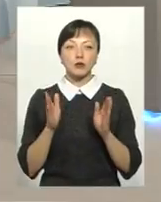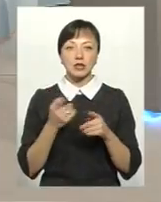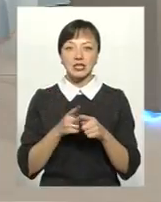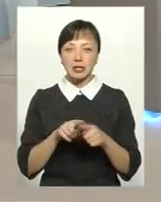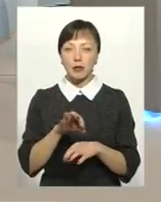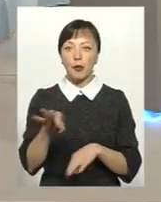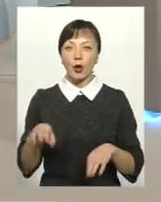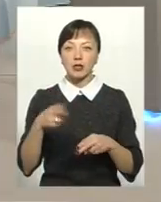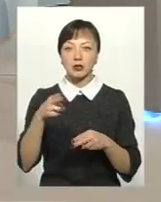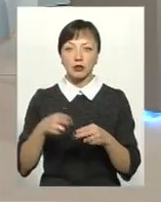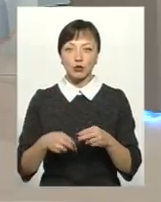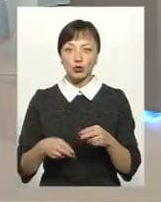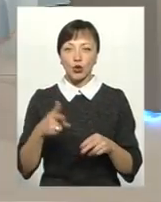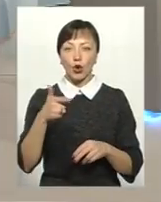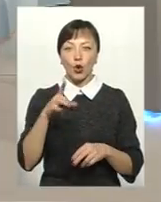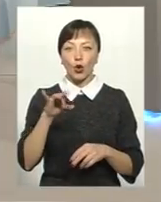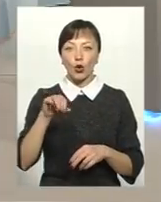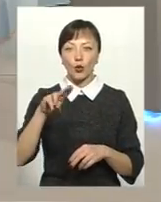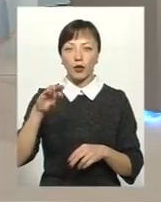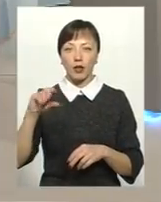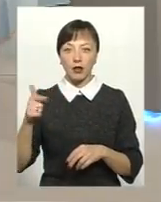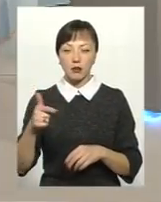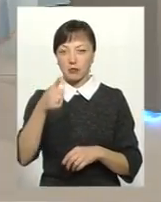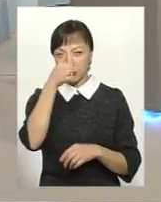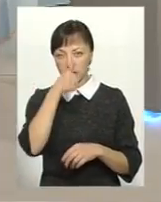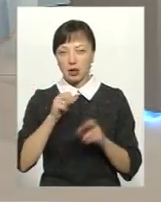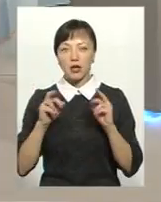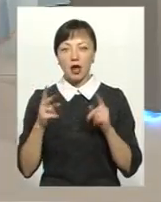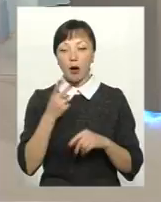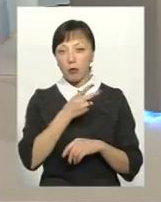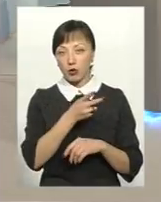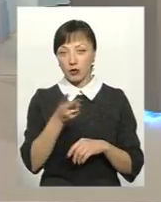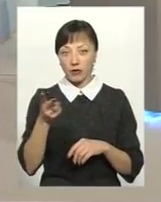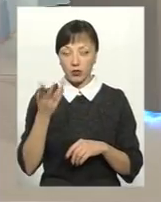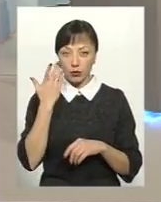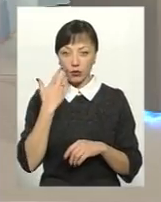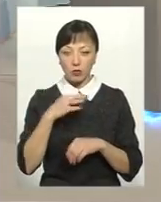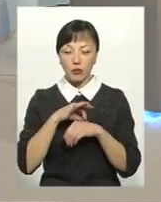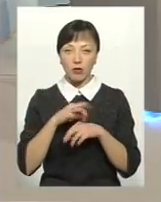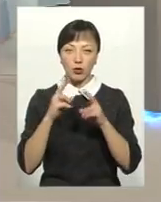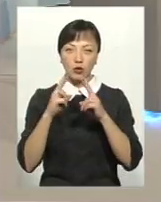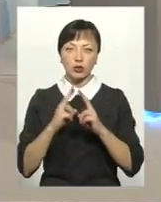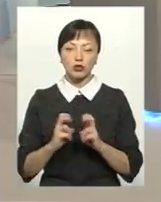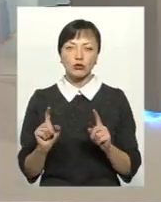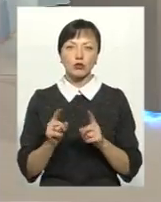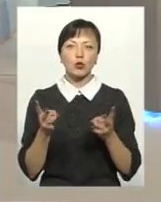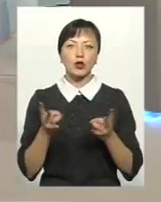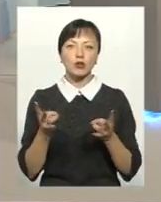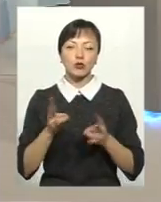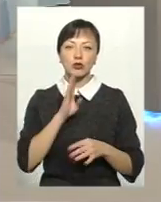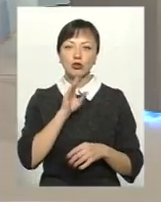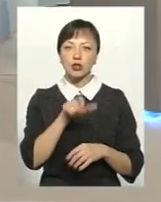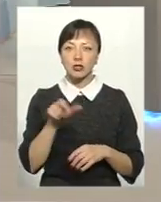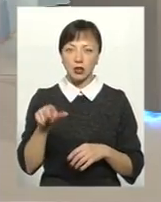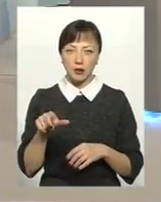проєкт закінчується якраз в грудні місяці. І як ми подивились, коли ми проводили дослідження, що потребують жінки?